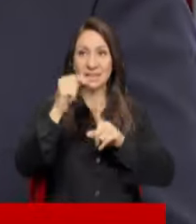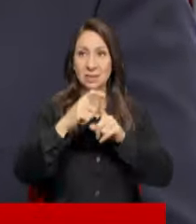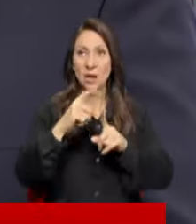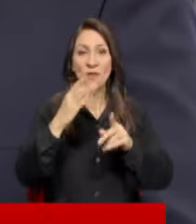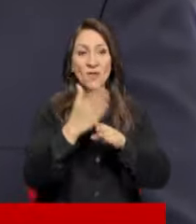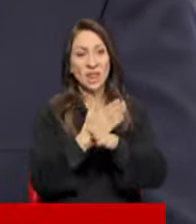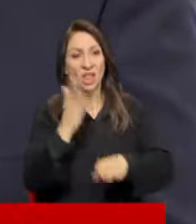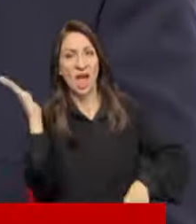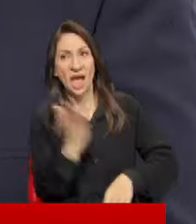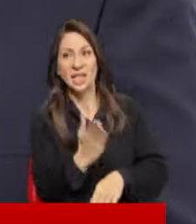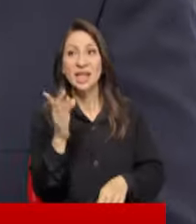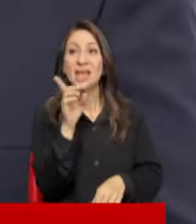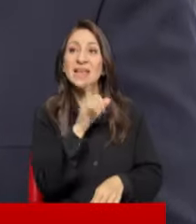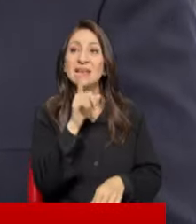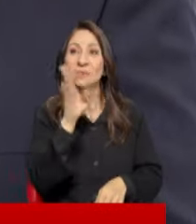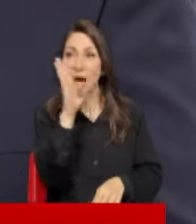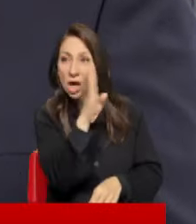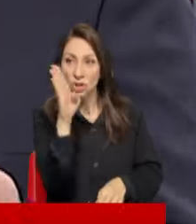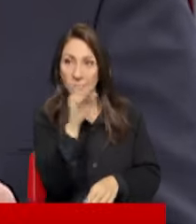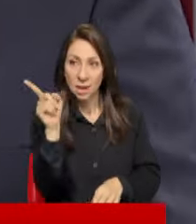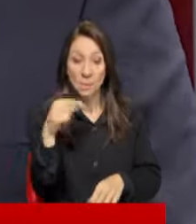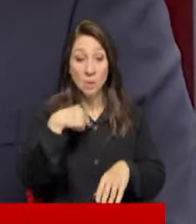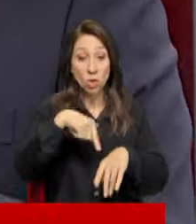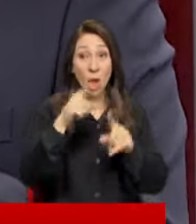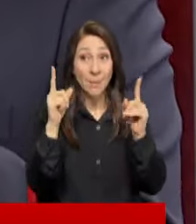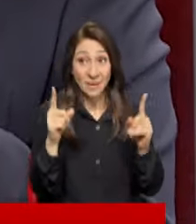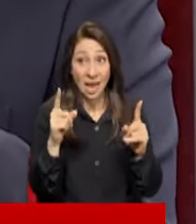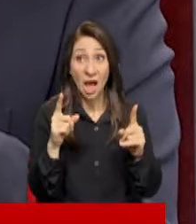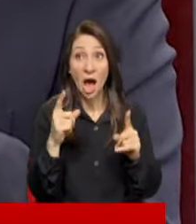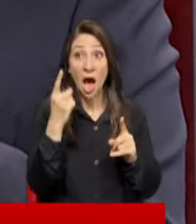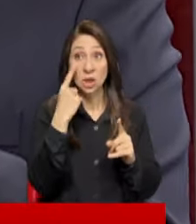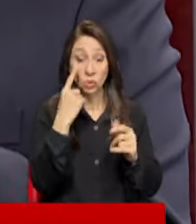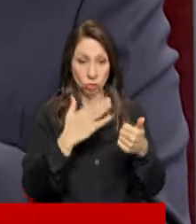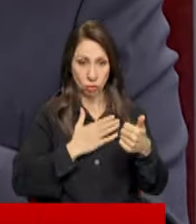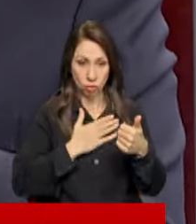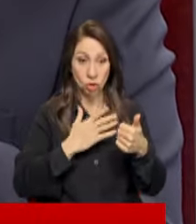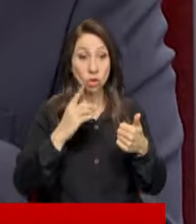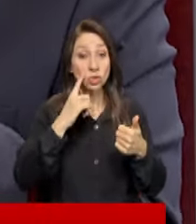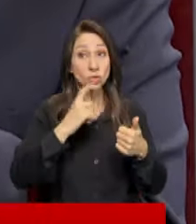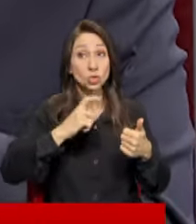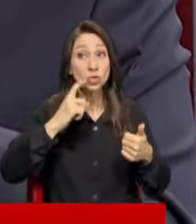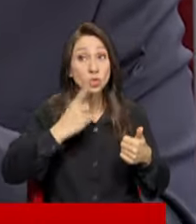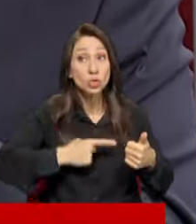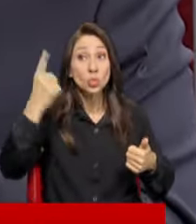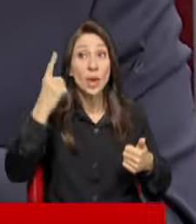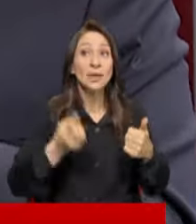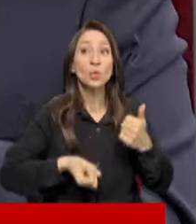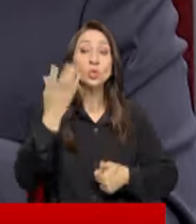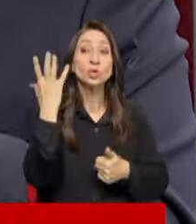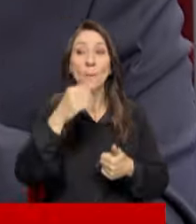haini birisi. İngiliz ajanı. Bizim o dönemde Atatürk'ün, Cumhuriyet'in kurucularının